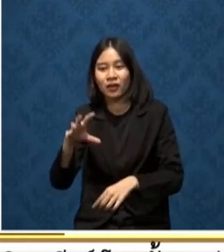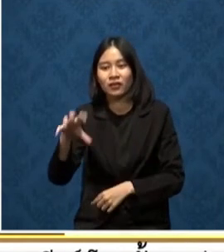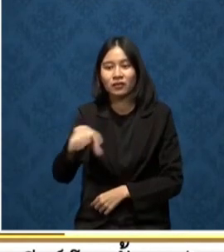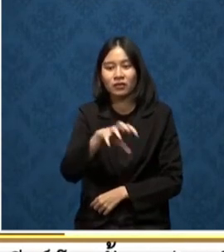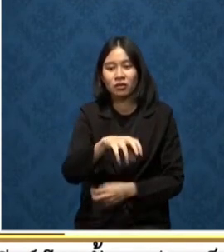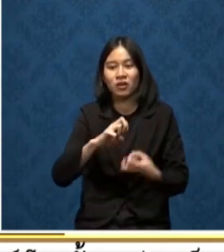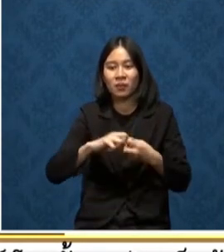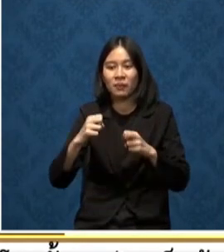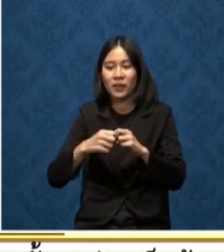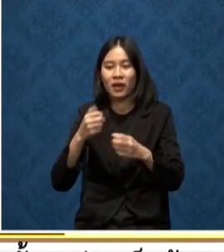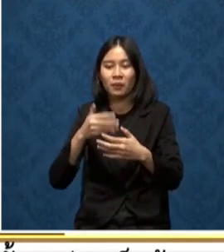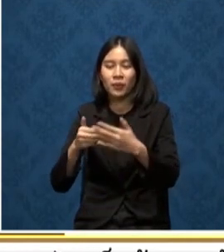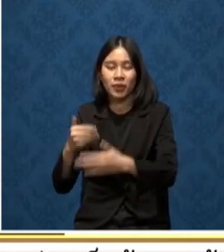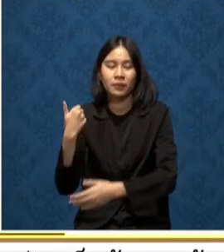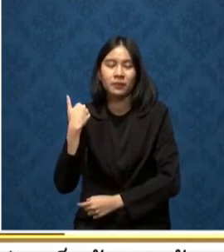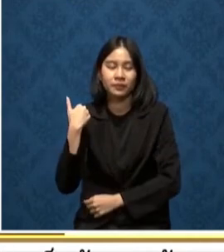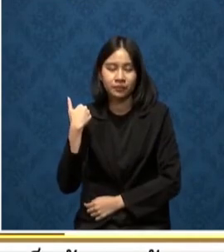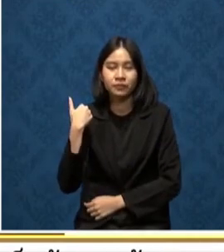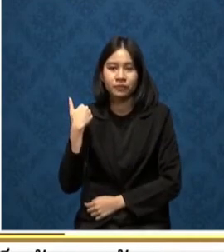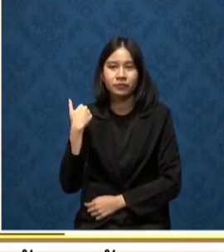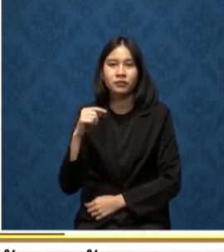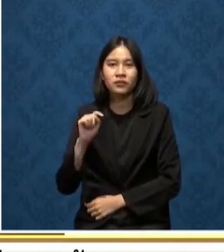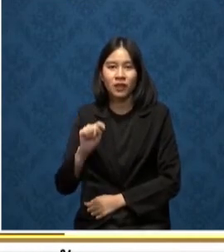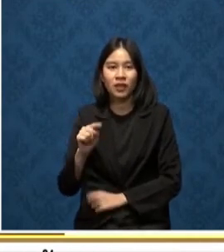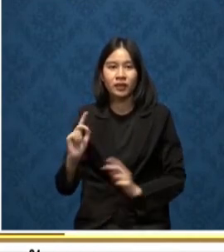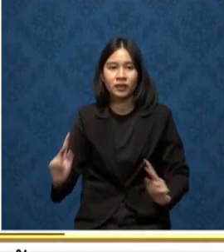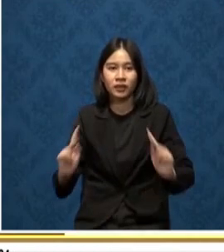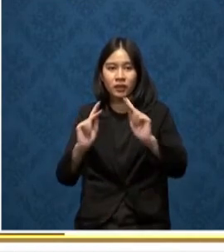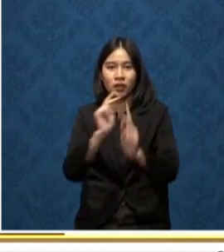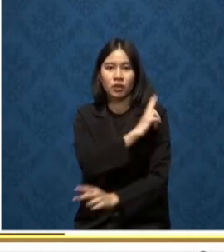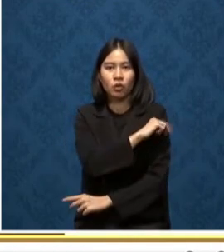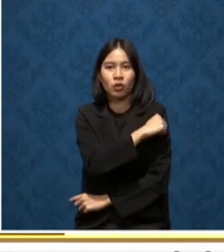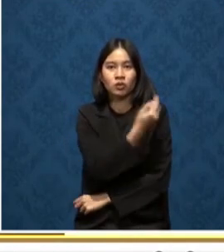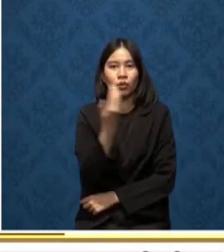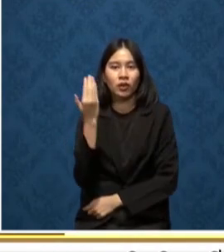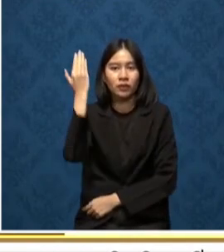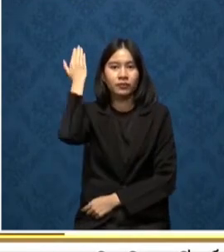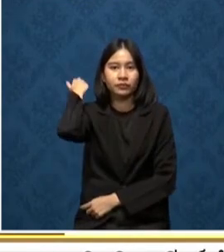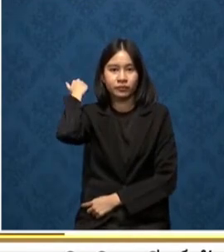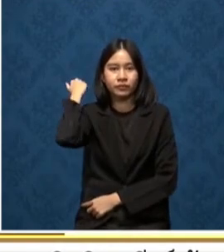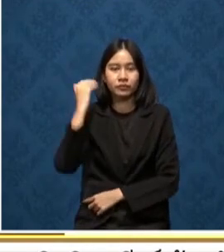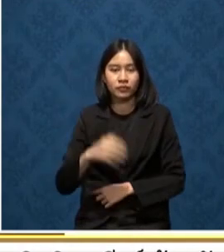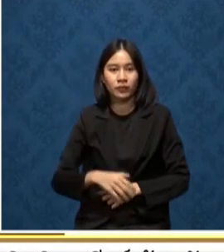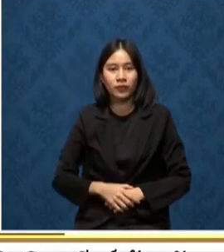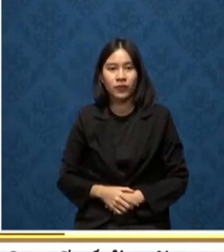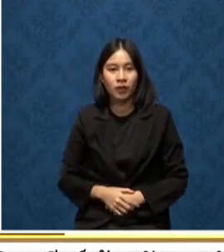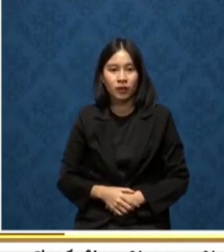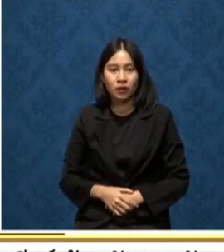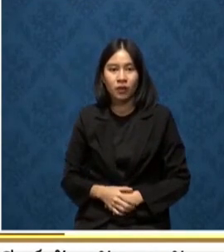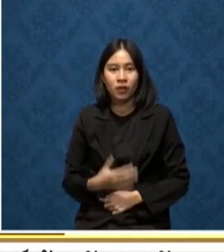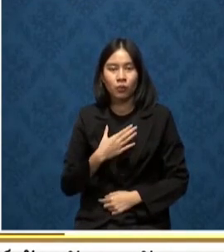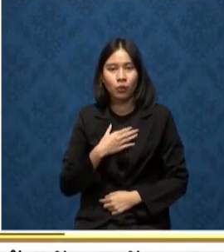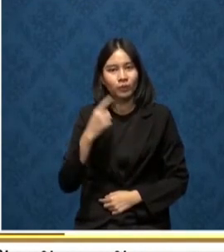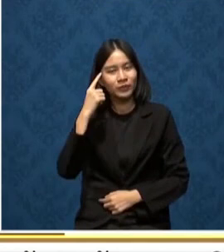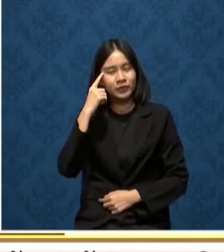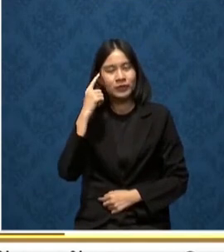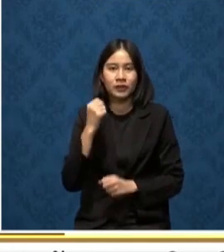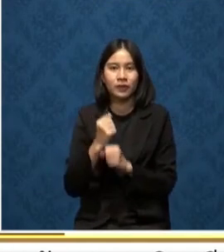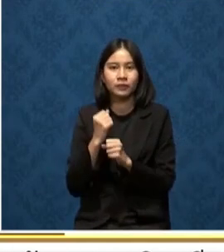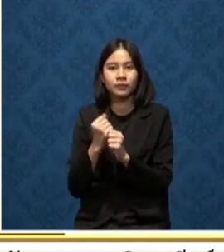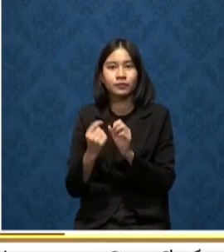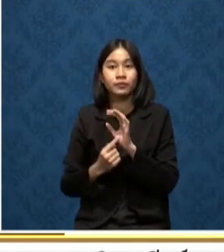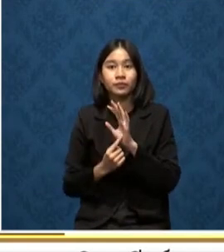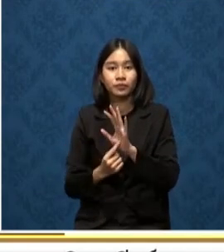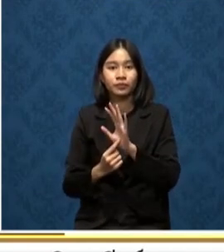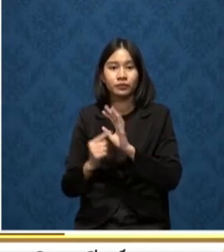กจะมีปัญหามากนี่คอสิ่งที่ เกิดข้ใกระทรงศาควที่ผ่านมาในอดีทแต่ว่าผมก็พยายามทำโมเดล ท